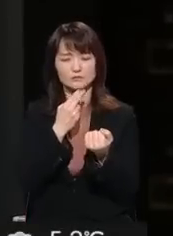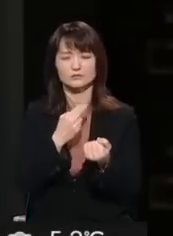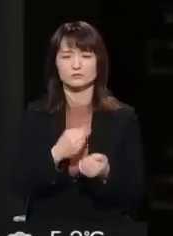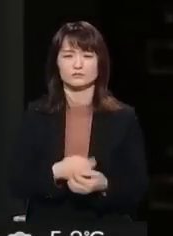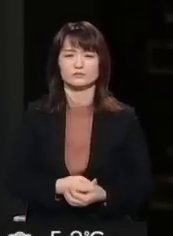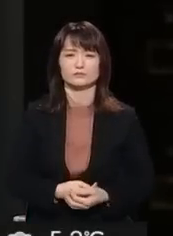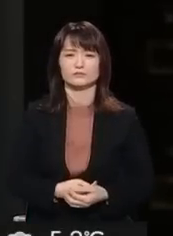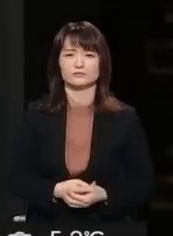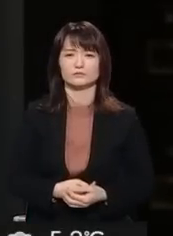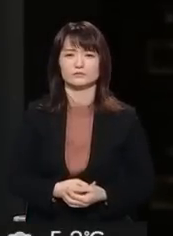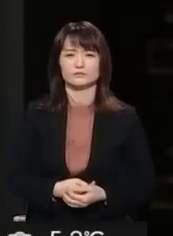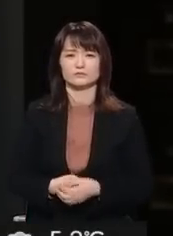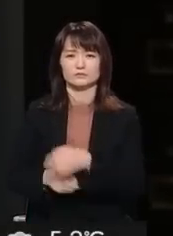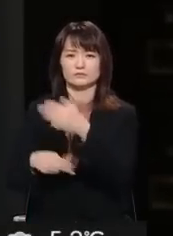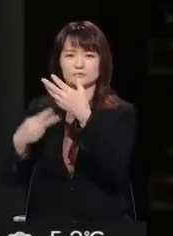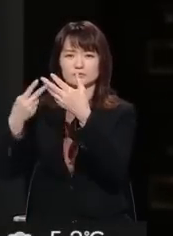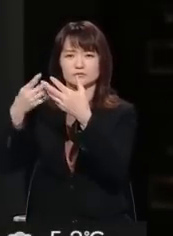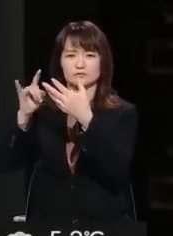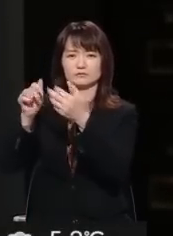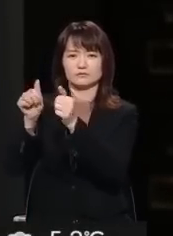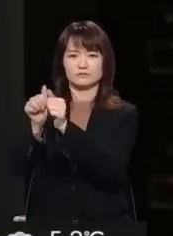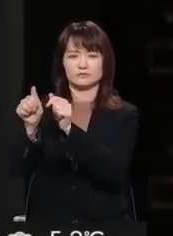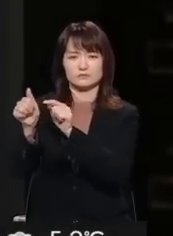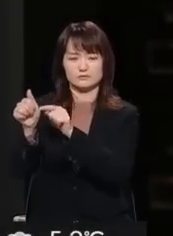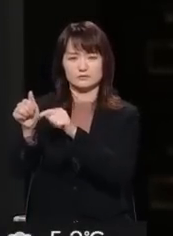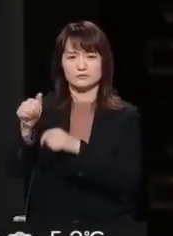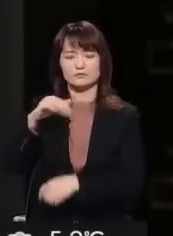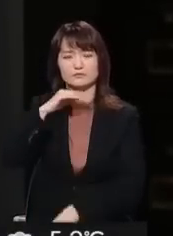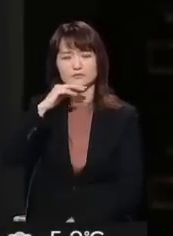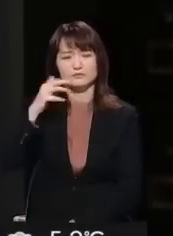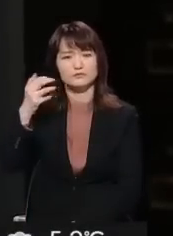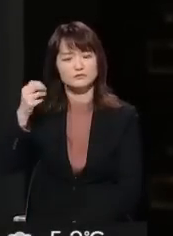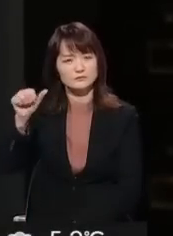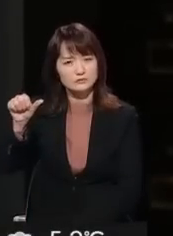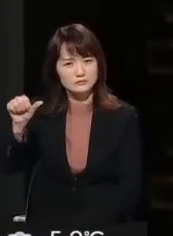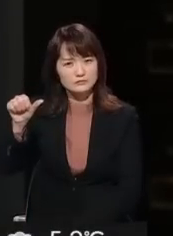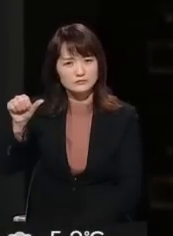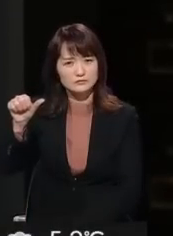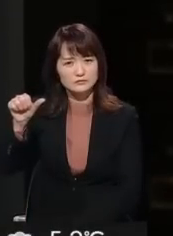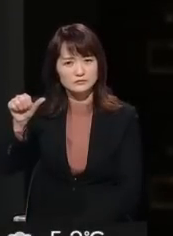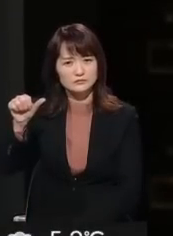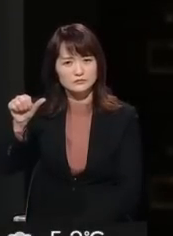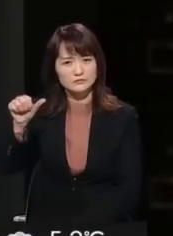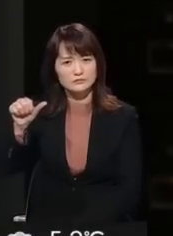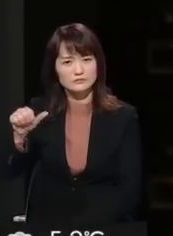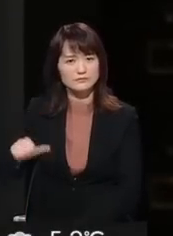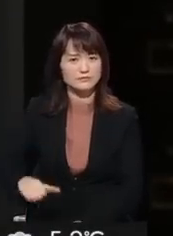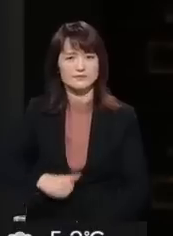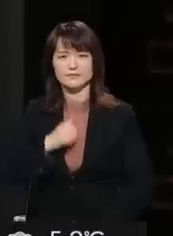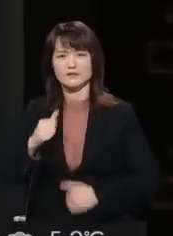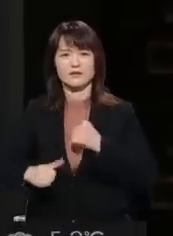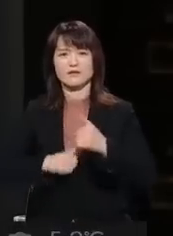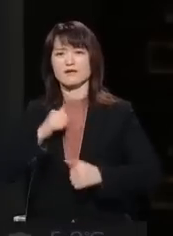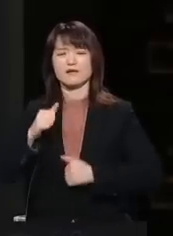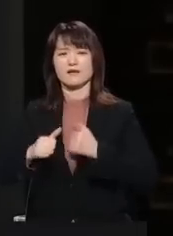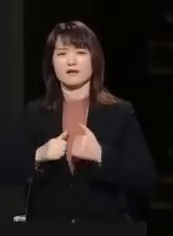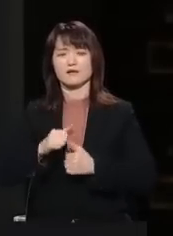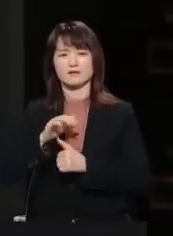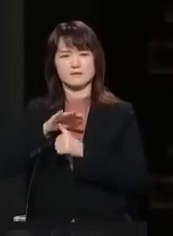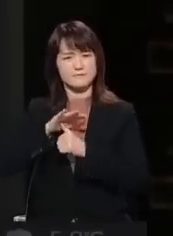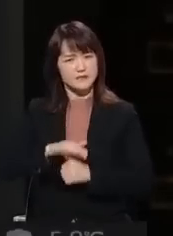그렇단 말이죠이 80대 노인 85 대체 왜 이렇게 분을 사귀지 못하고